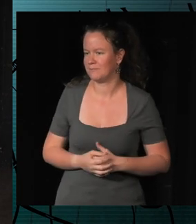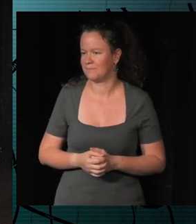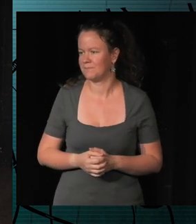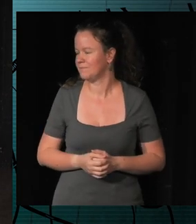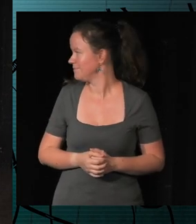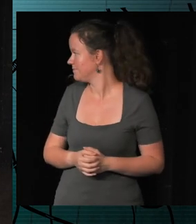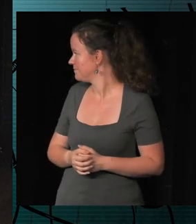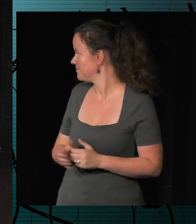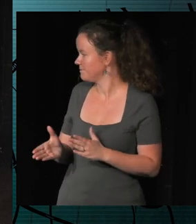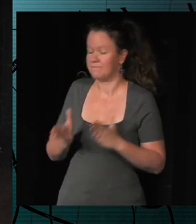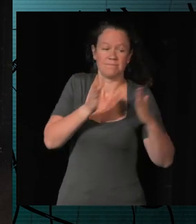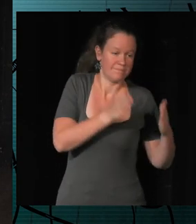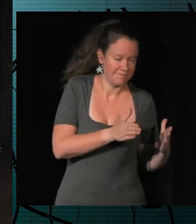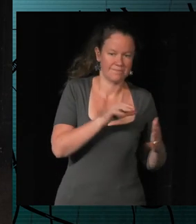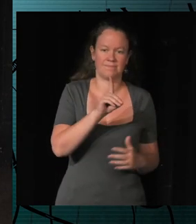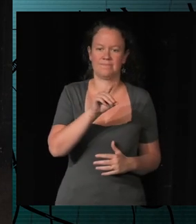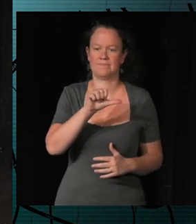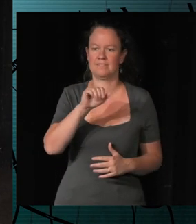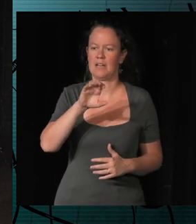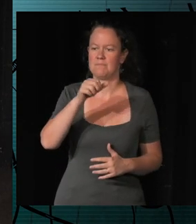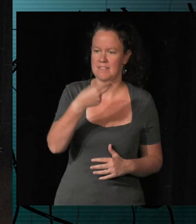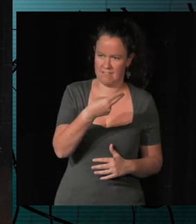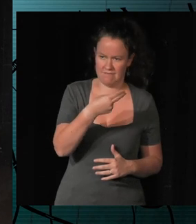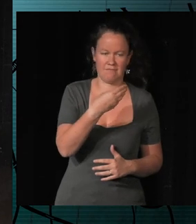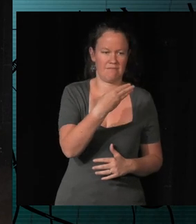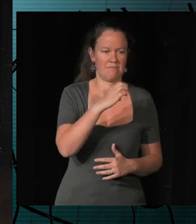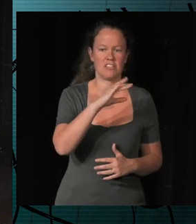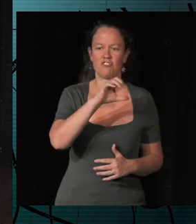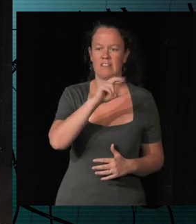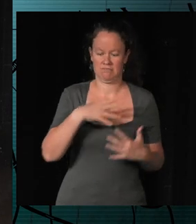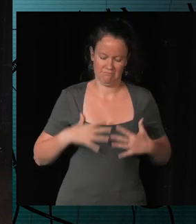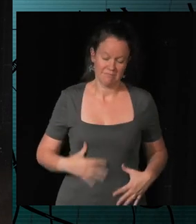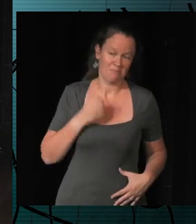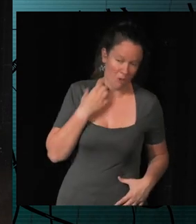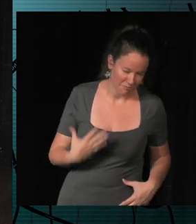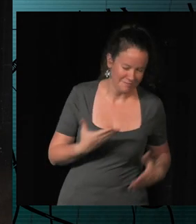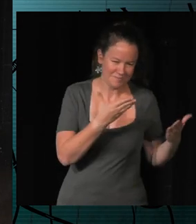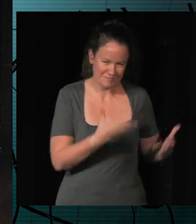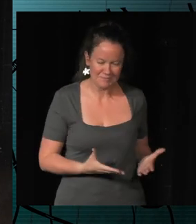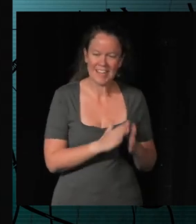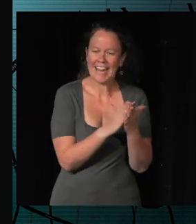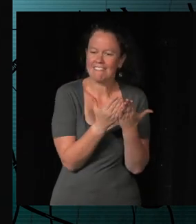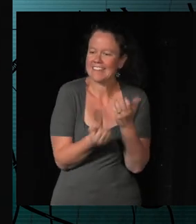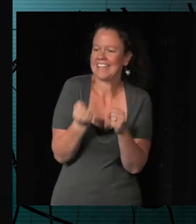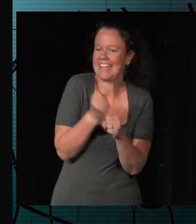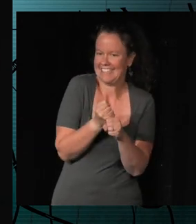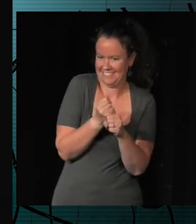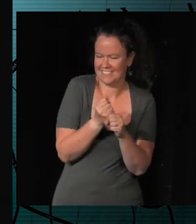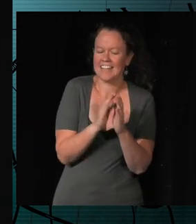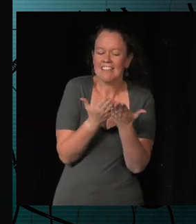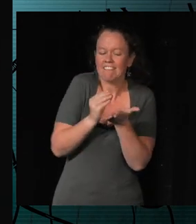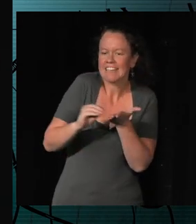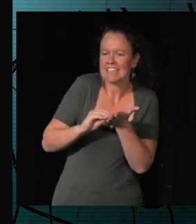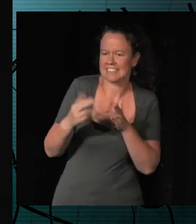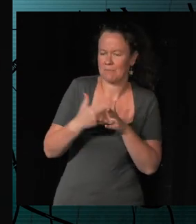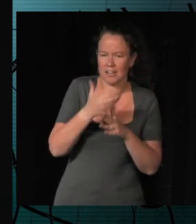Damien mes chéries ben on se connaissait pas et ça m'a donné l'occasion de lire ton super livre bienvenue à sentil voyage au cœur de l'enfer chez